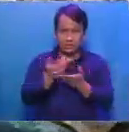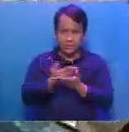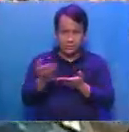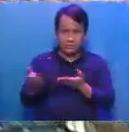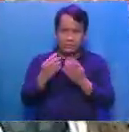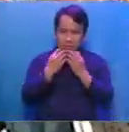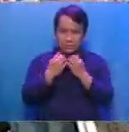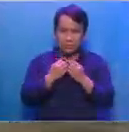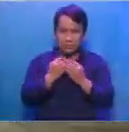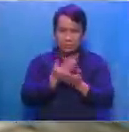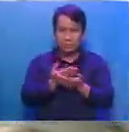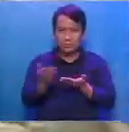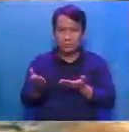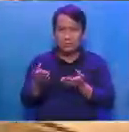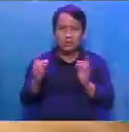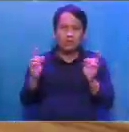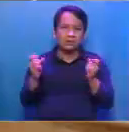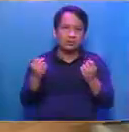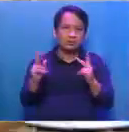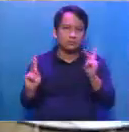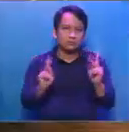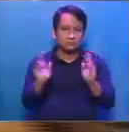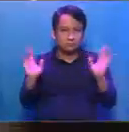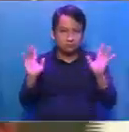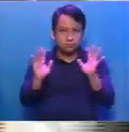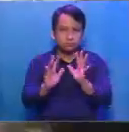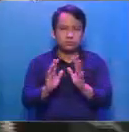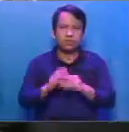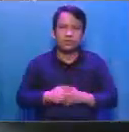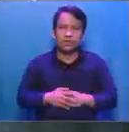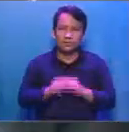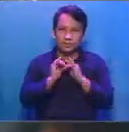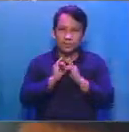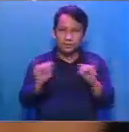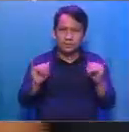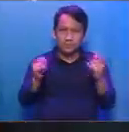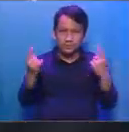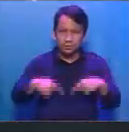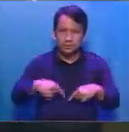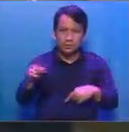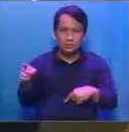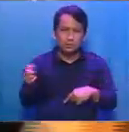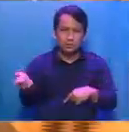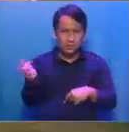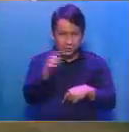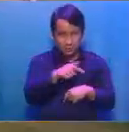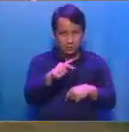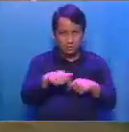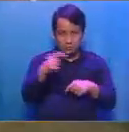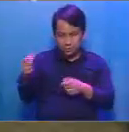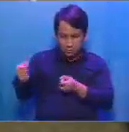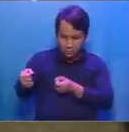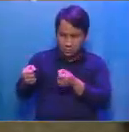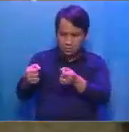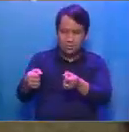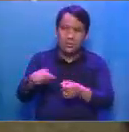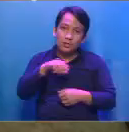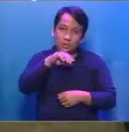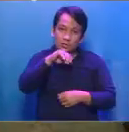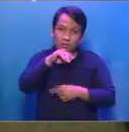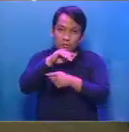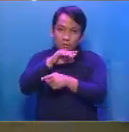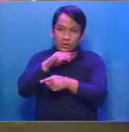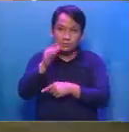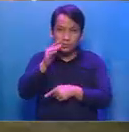mas mura ang mga gamit, siksika na ang mga mamimili. Ganito rin ang sitwasyon sa kabilang kanto. Si Lola Carmen,